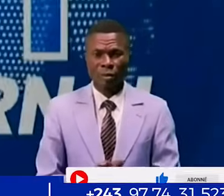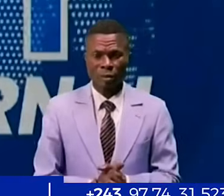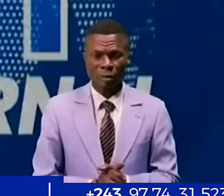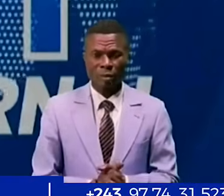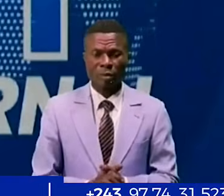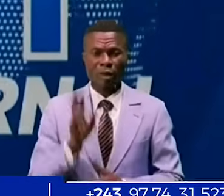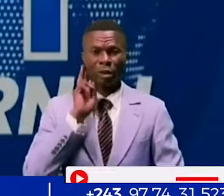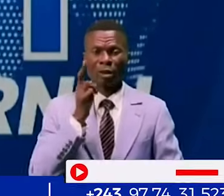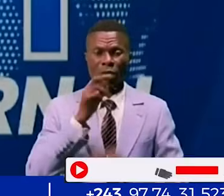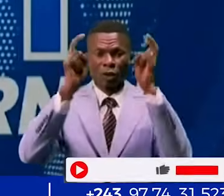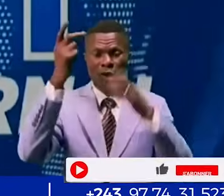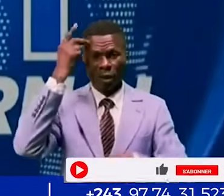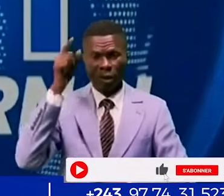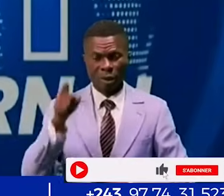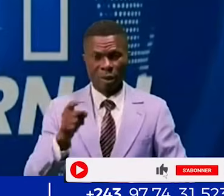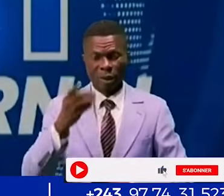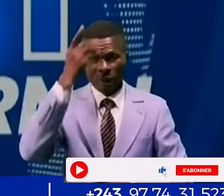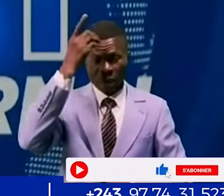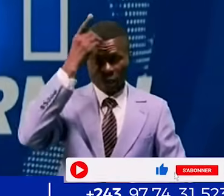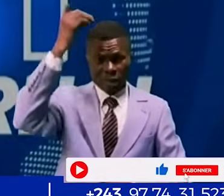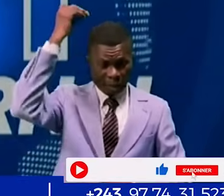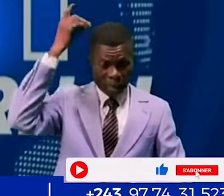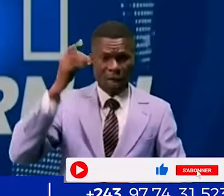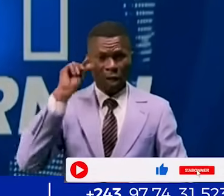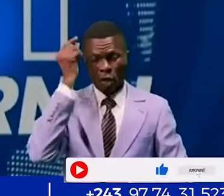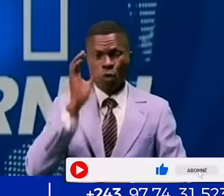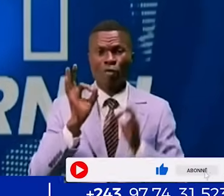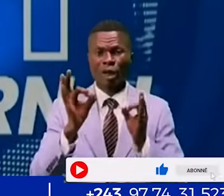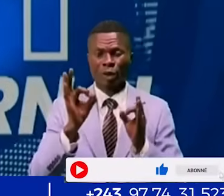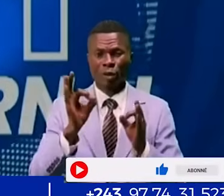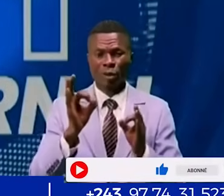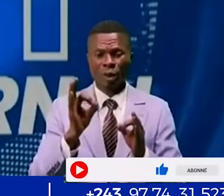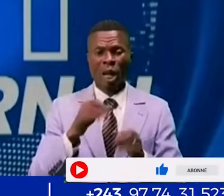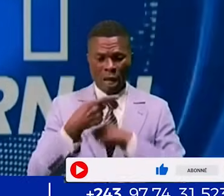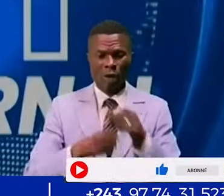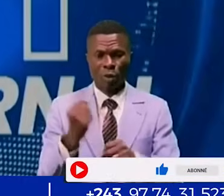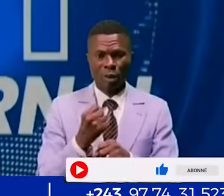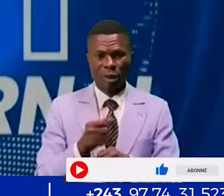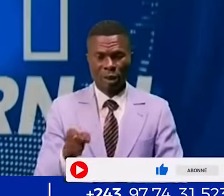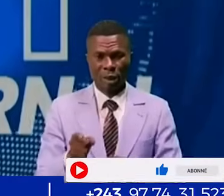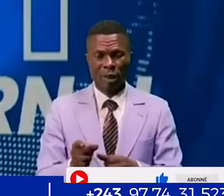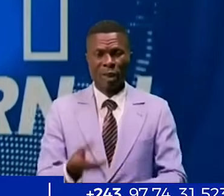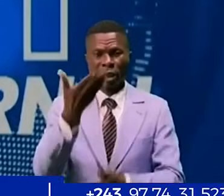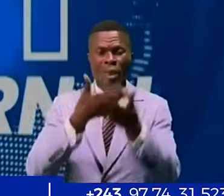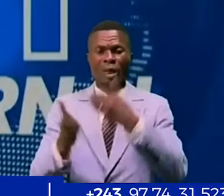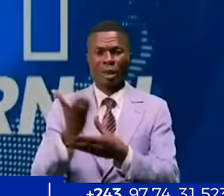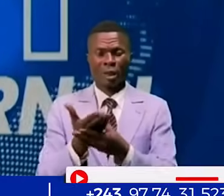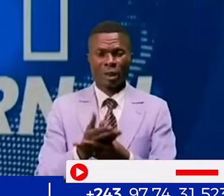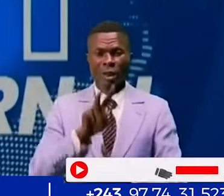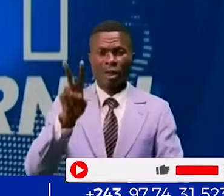Et à l'hôtel de ville de Kinshasa, Daniel Bumba, le nouveau gouverneur, a officiellement pris ses fonctions. La remise reprise a eu